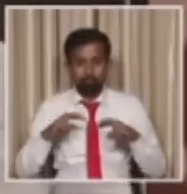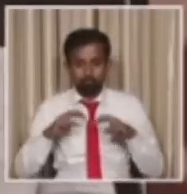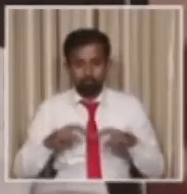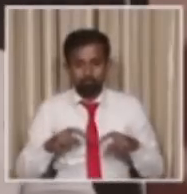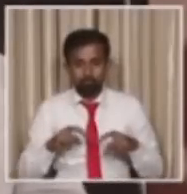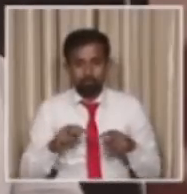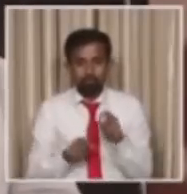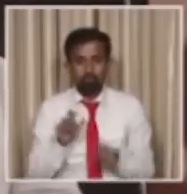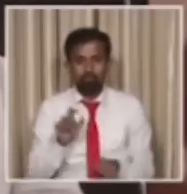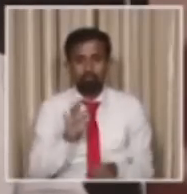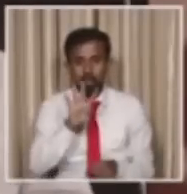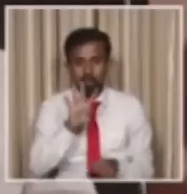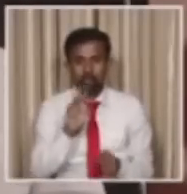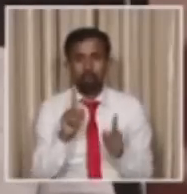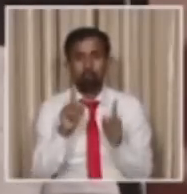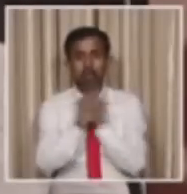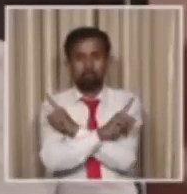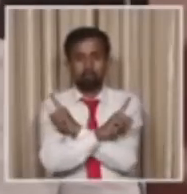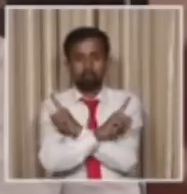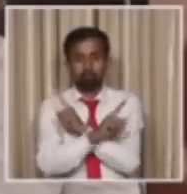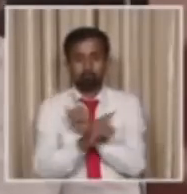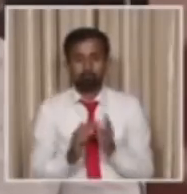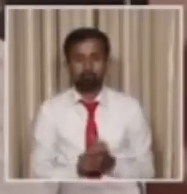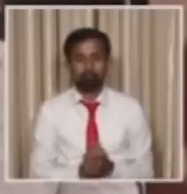හිටපු අය 4 දෙනයි මාරු කරලා තියෙන්නේ.